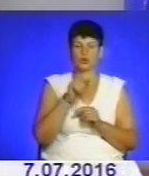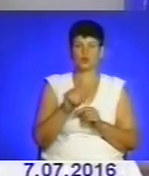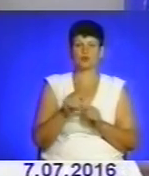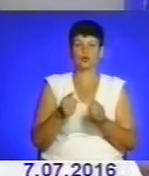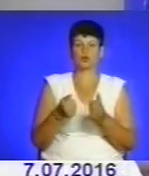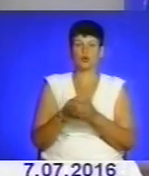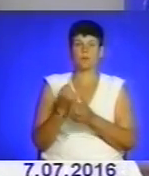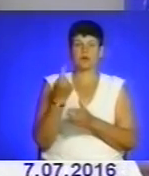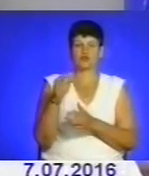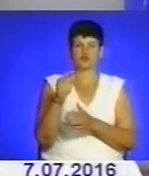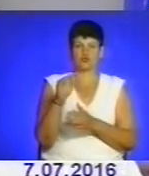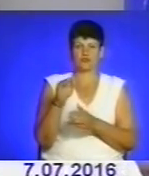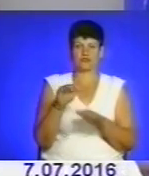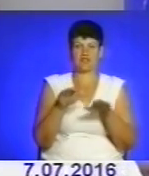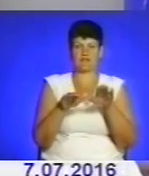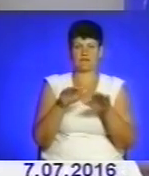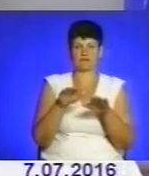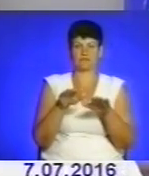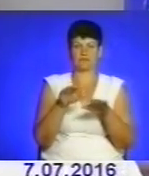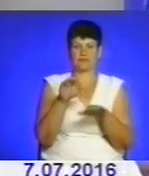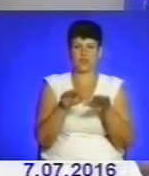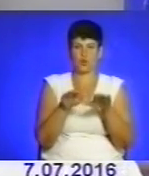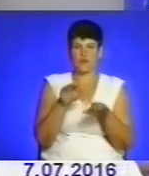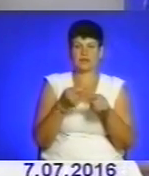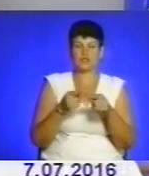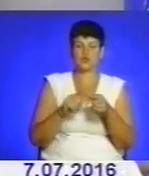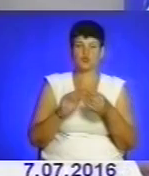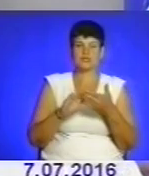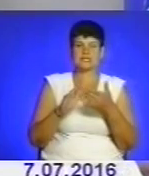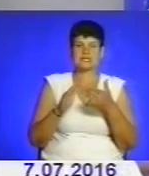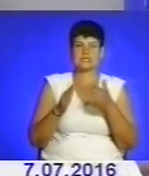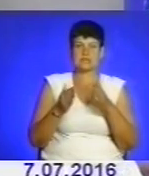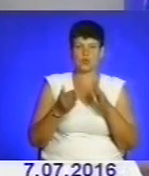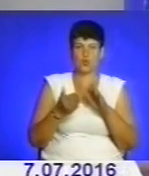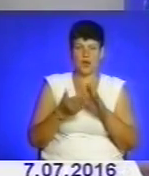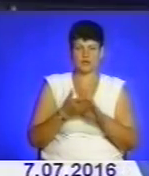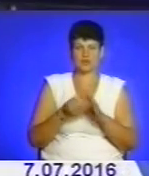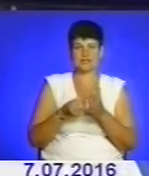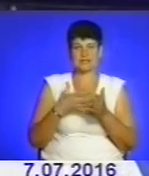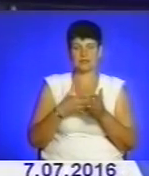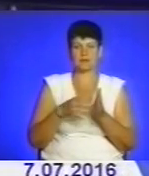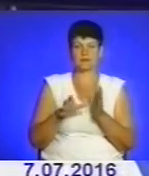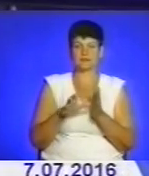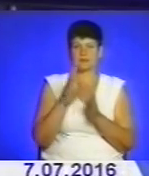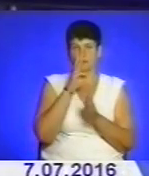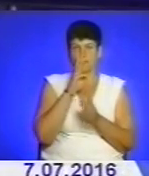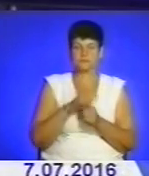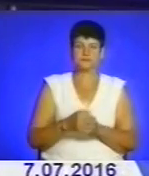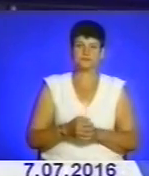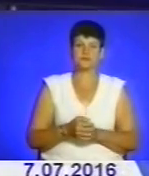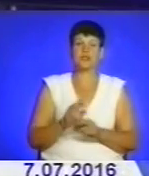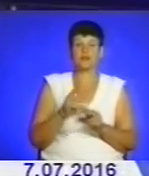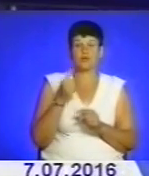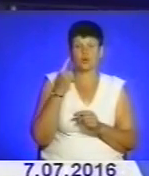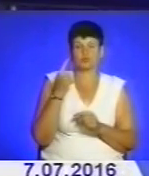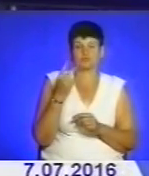жовтня врегулювати саме цю ситуацію із цінами, тарифами і заробітною платою. Як ви оцінюєте те, що